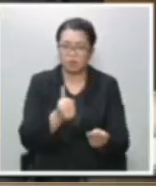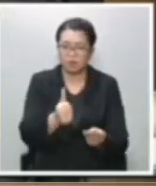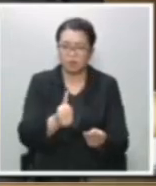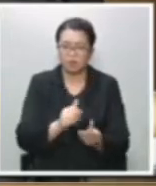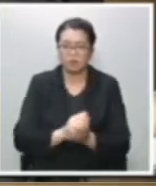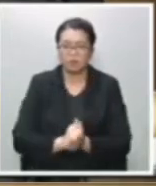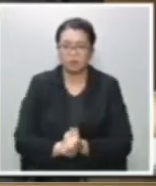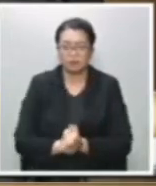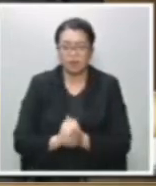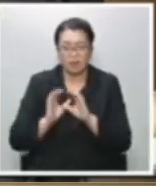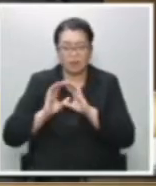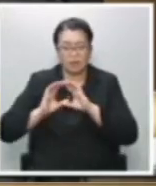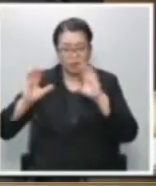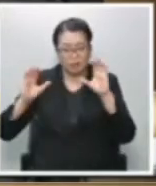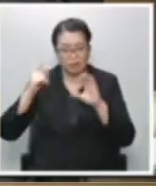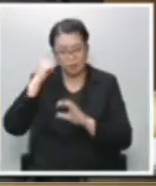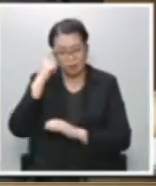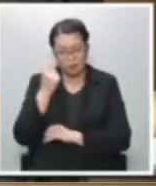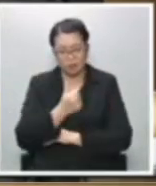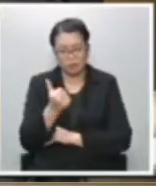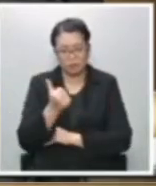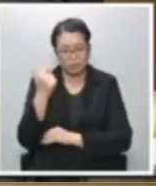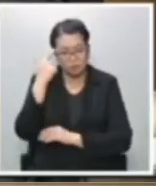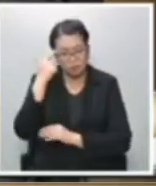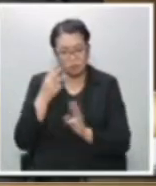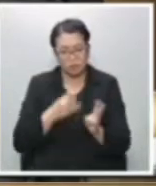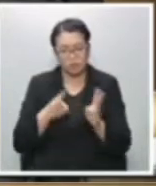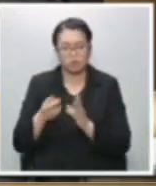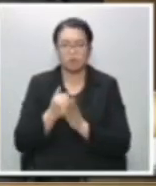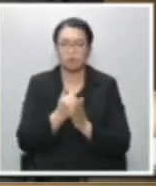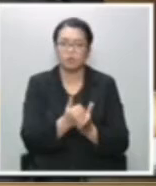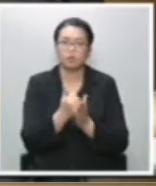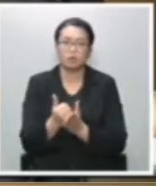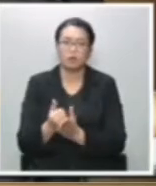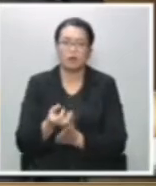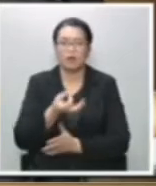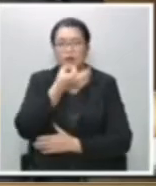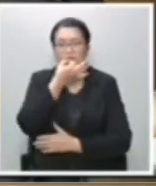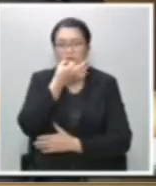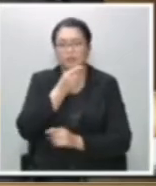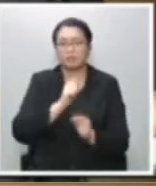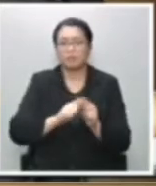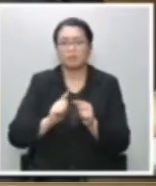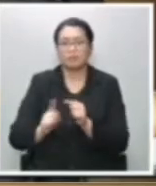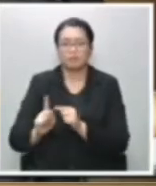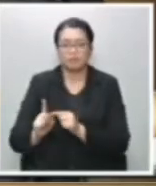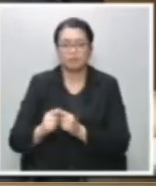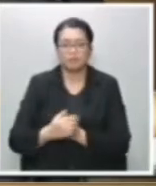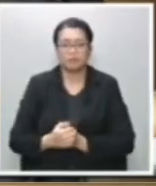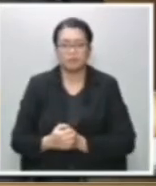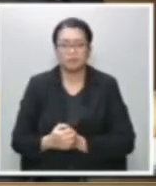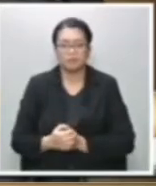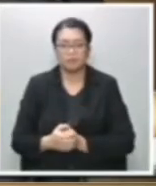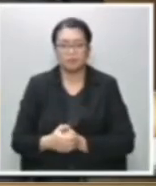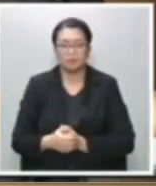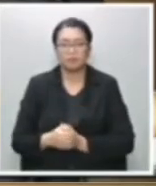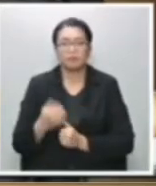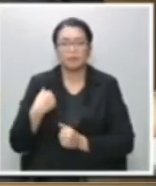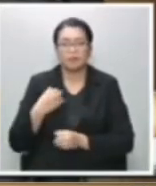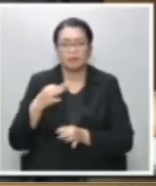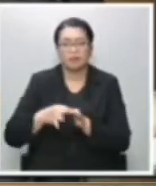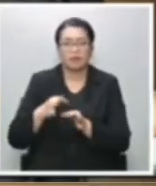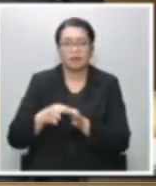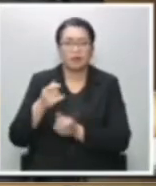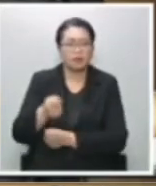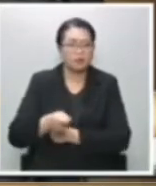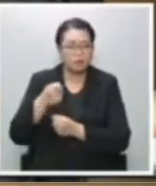ารัฐบาลมีแนวทางช่วยเหลือพี่น้องประชาชนอะไรบ้างในการประกอบอาชีพทำมาหากินก็จะมีเรื่องของการทกสนะครับลดด